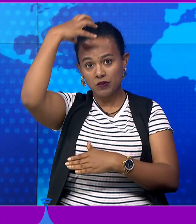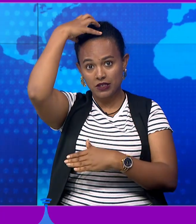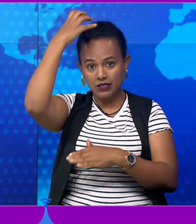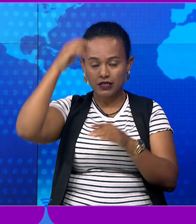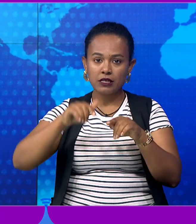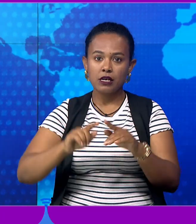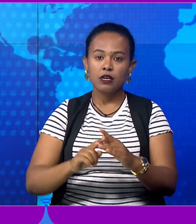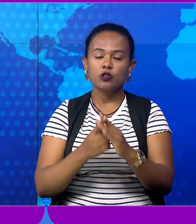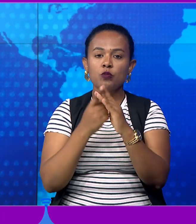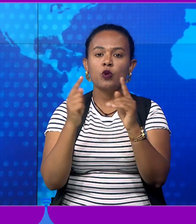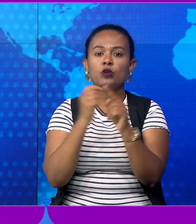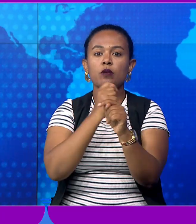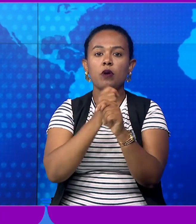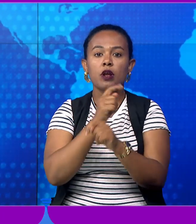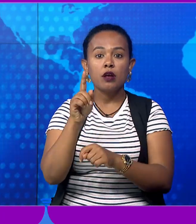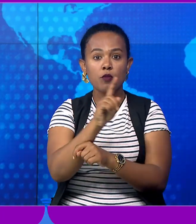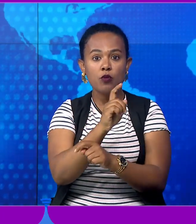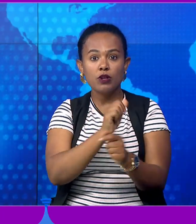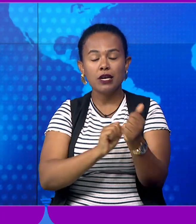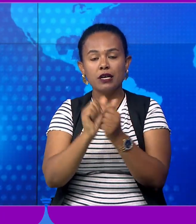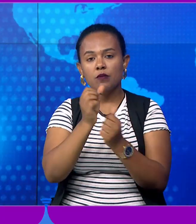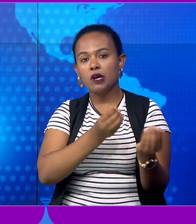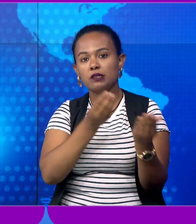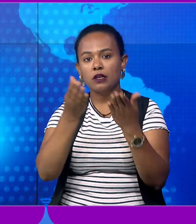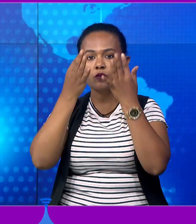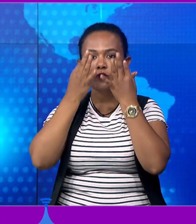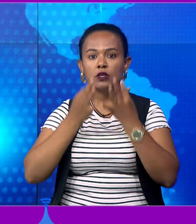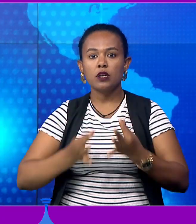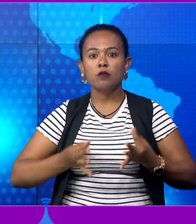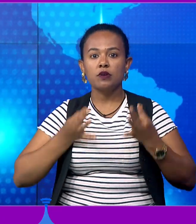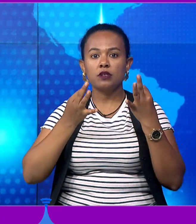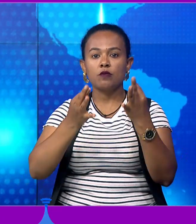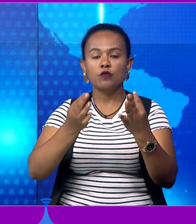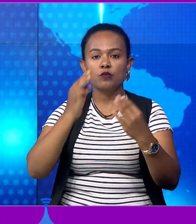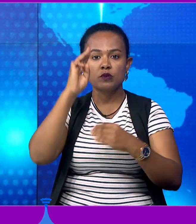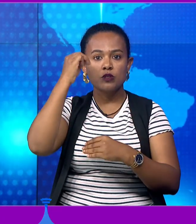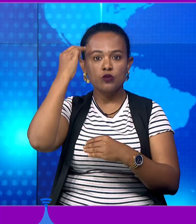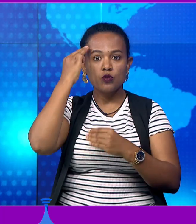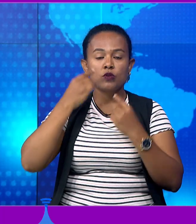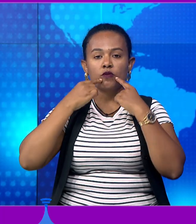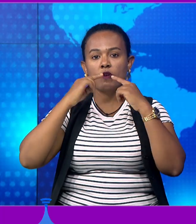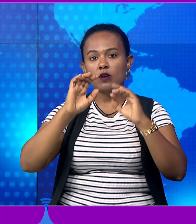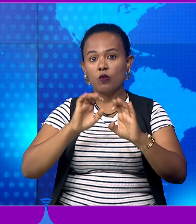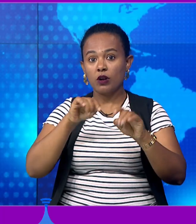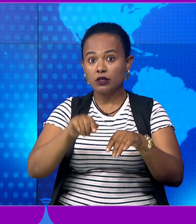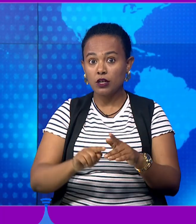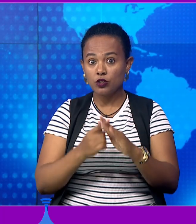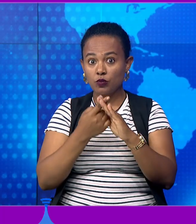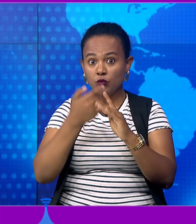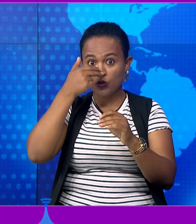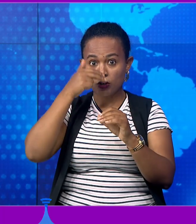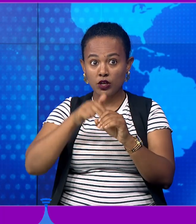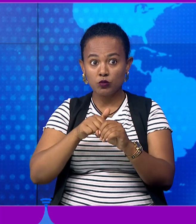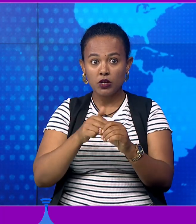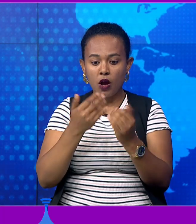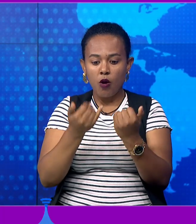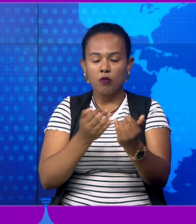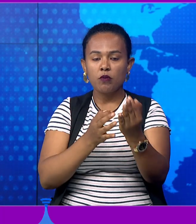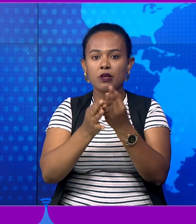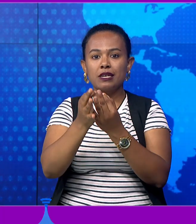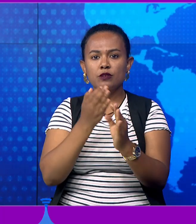ከዛሬ ጀምሮ ተግባራዊ የሚሆን የቅድሚያ አሰጣጥ ውሳኔ ማሳለፉንም ሚኒስትሩ ይፋ አድርገዋል። ከዛሬ ጀምሮ የነዳጅ ማደያዎች አሁን በሚገልጸው